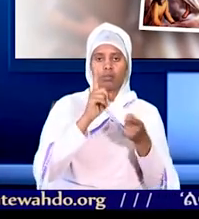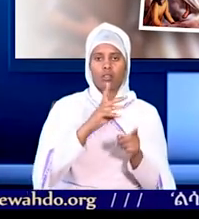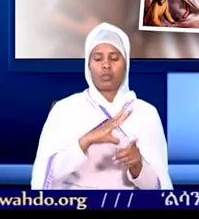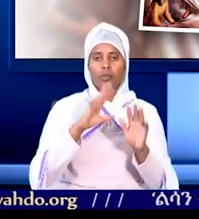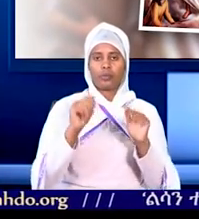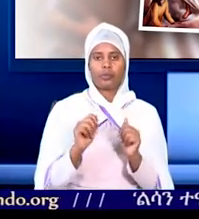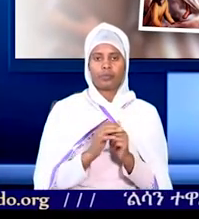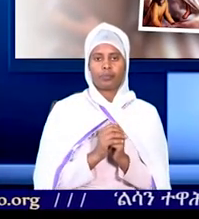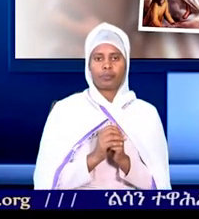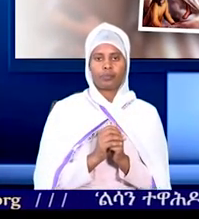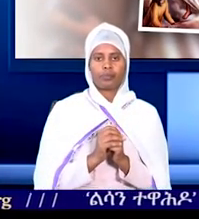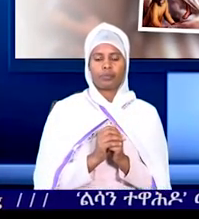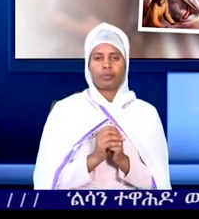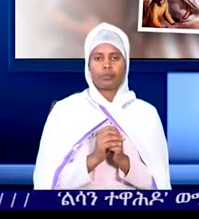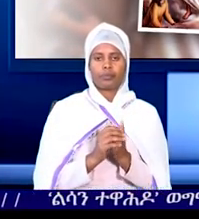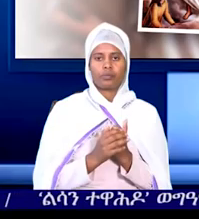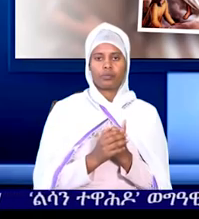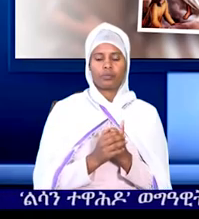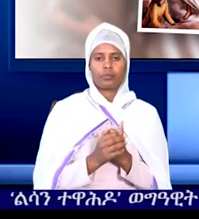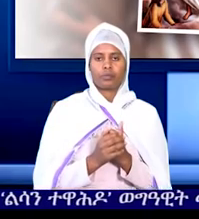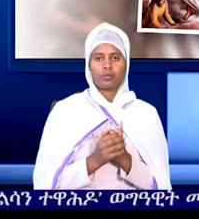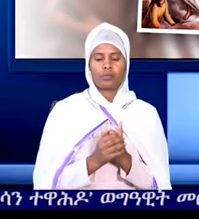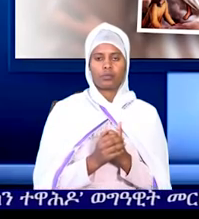44 ግልብጥ ኢልና ንርአ